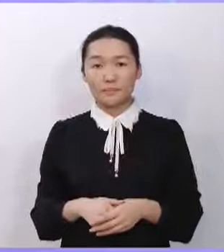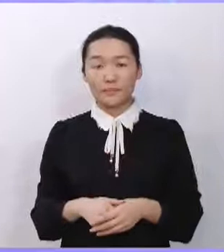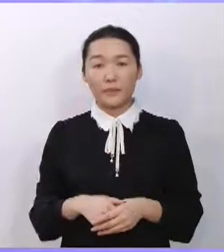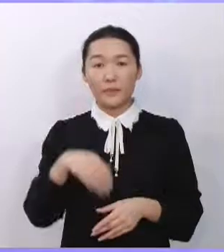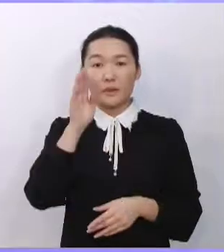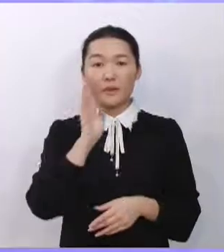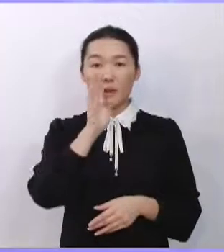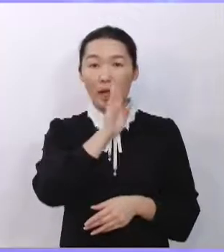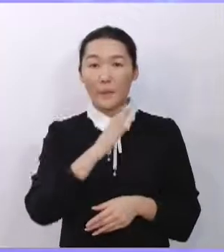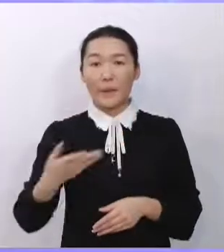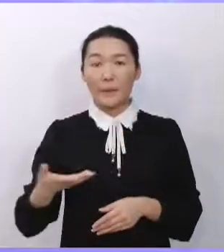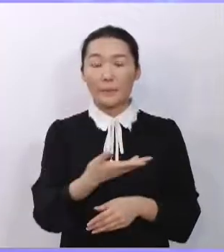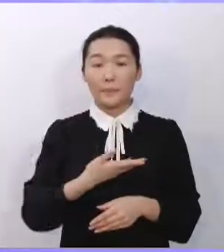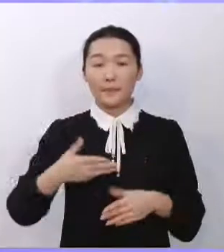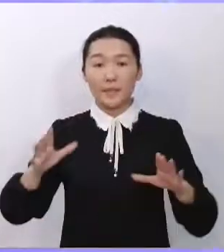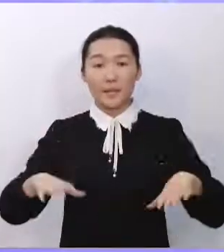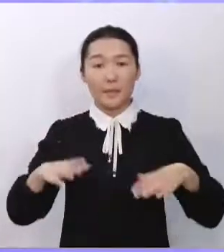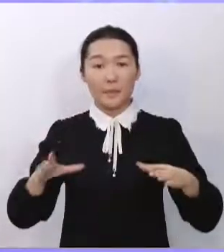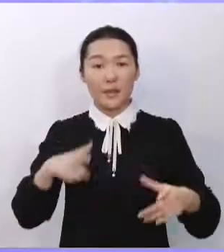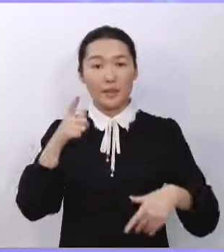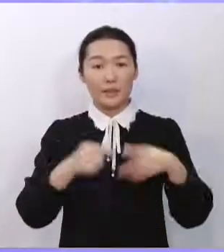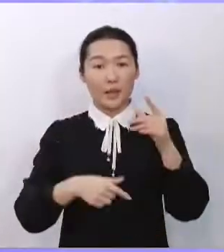Апам бизге бээ саап жатат.